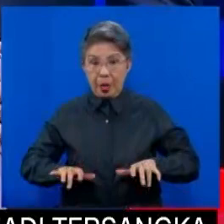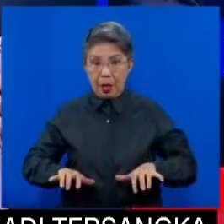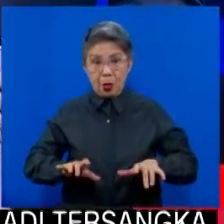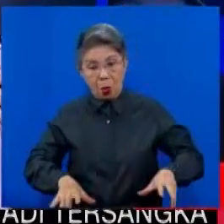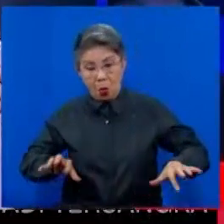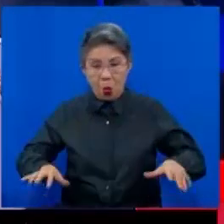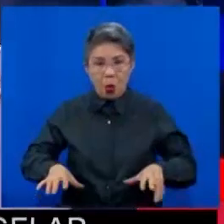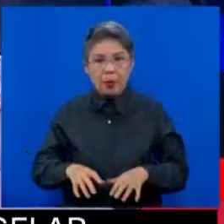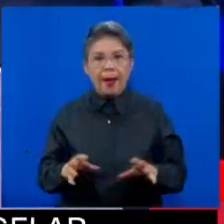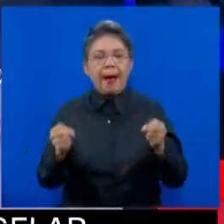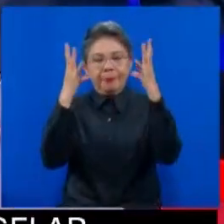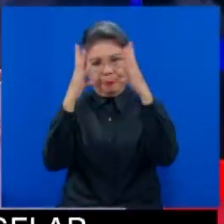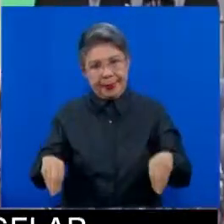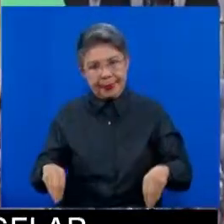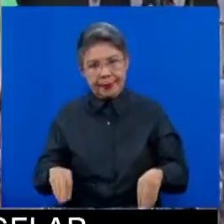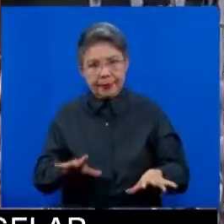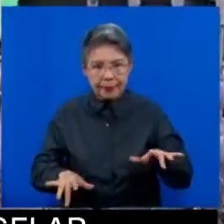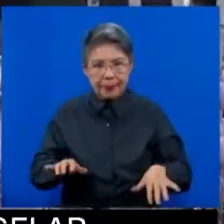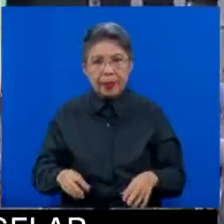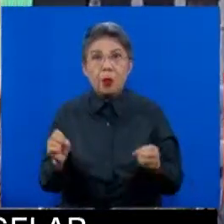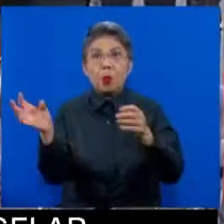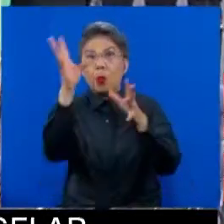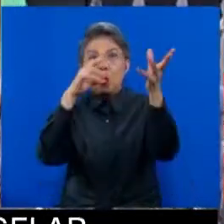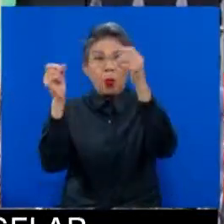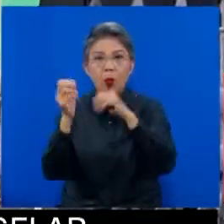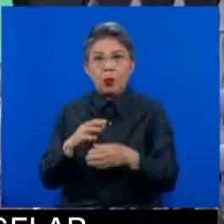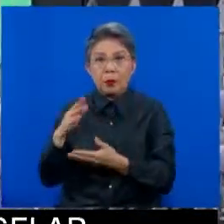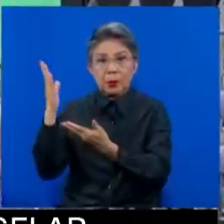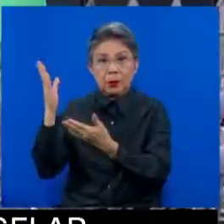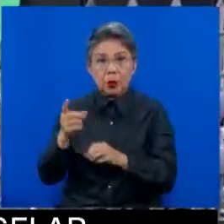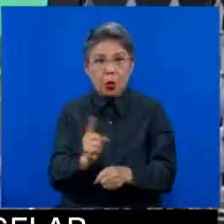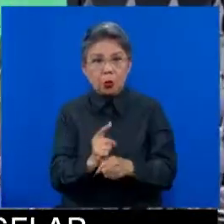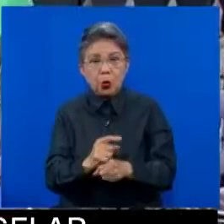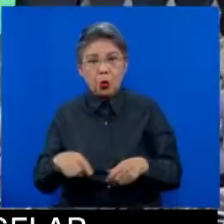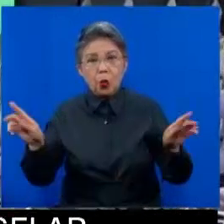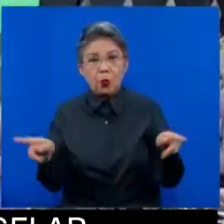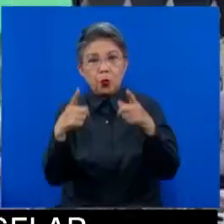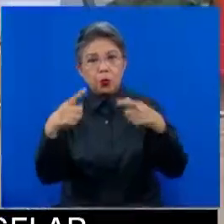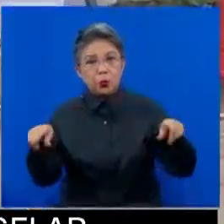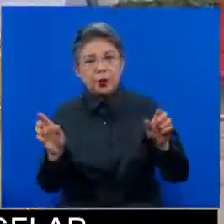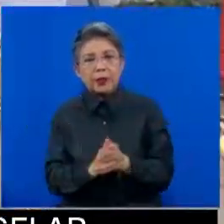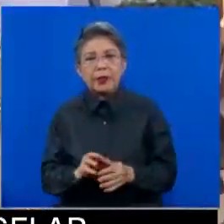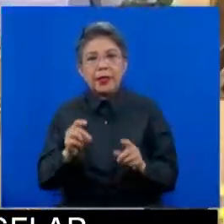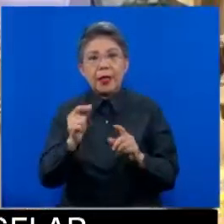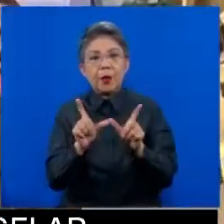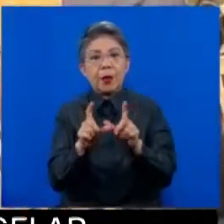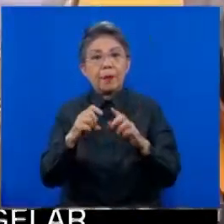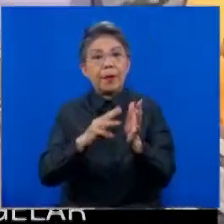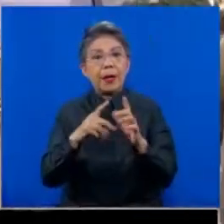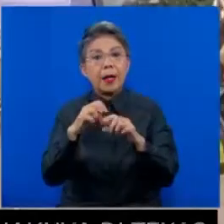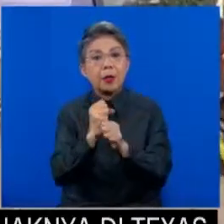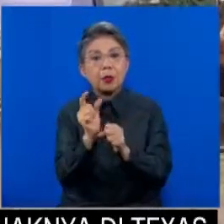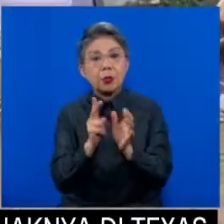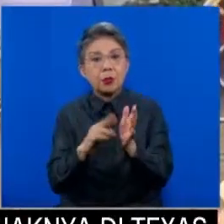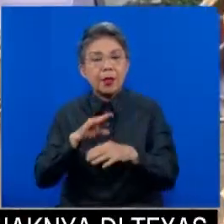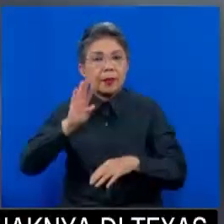ludes dilalap api. Kepulan asap putih menutupi gedung toko alat musik di Jalan Sunan Sedayu, Rawamangun, Senin pagi.